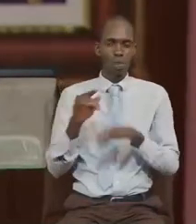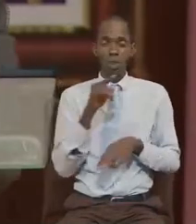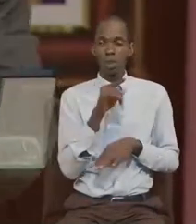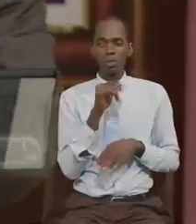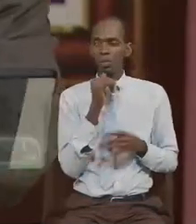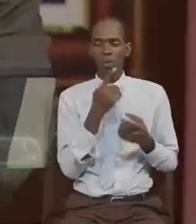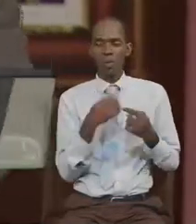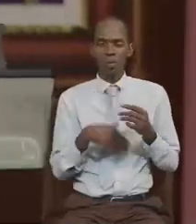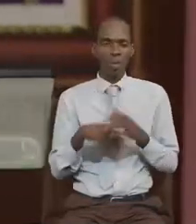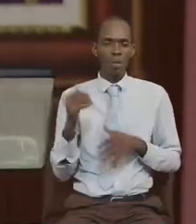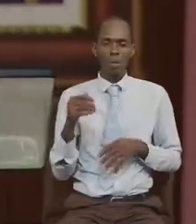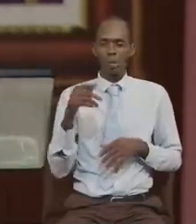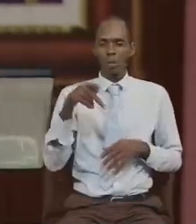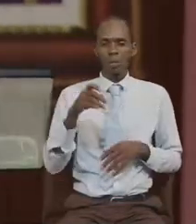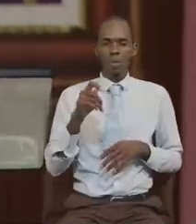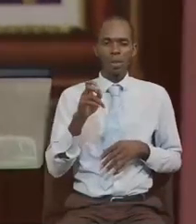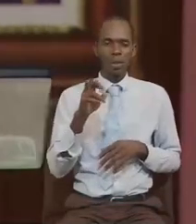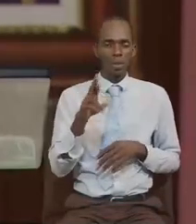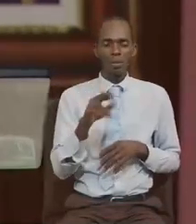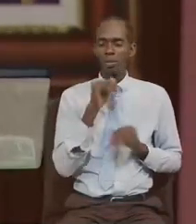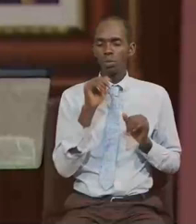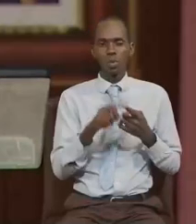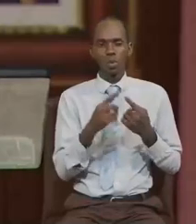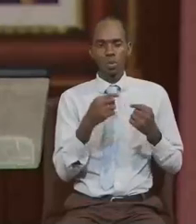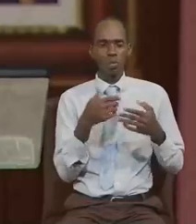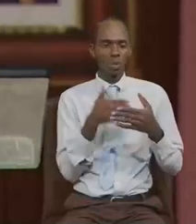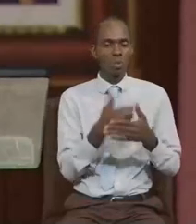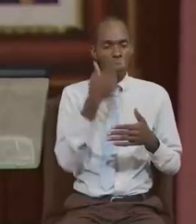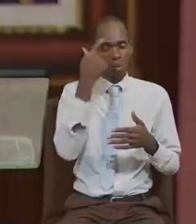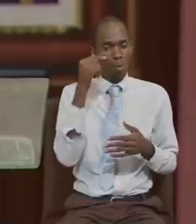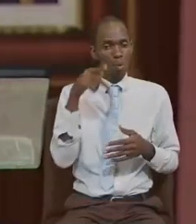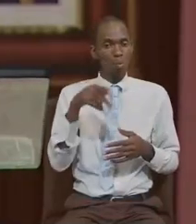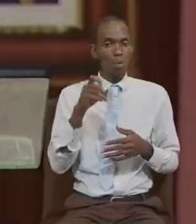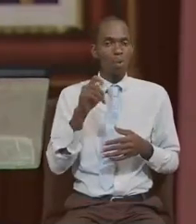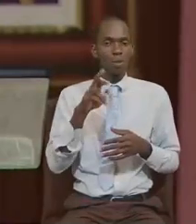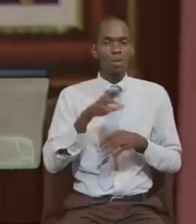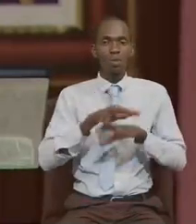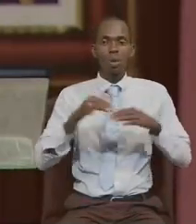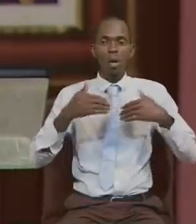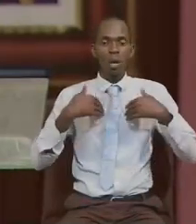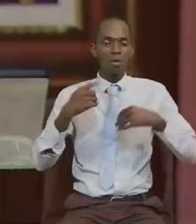pas s'approcher. Il n'avait pas l'autorité. Il n'avait pas la connexion.